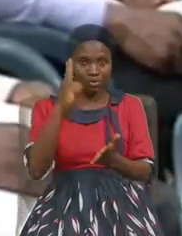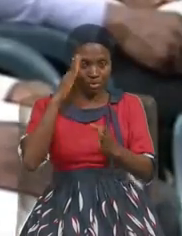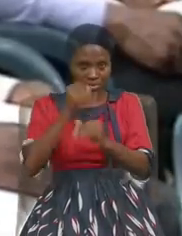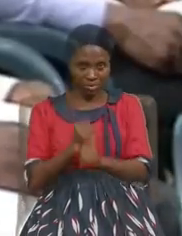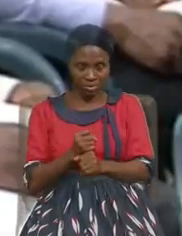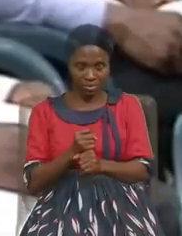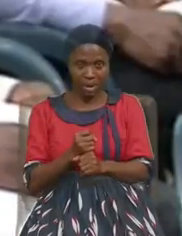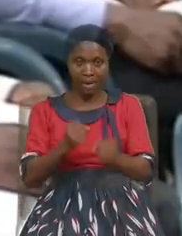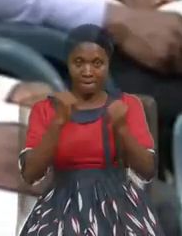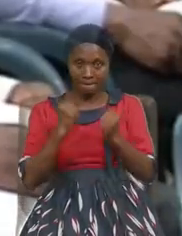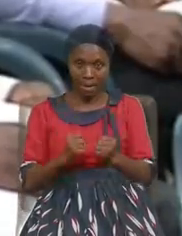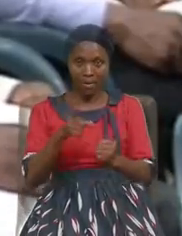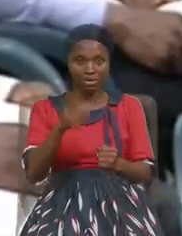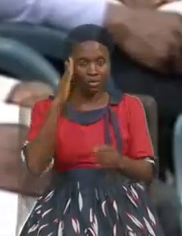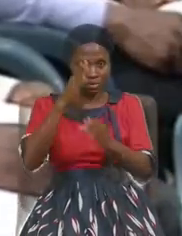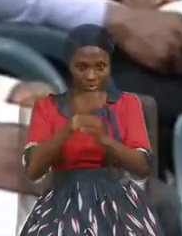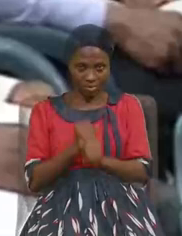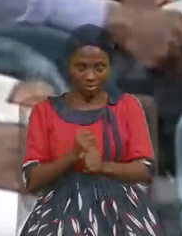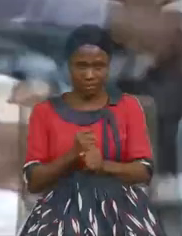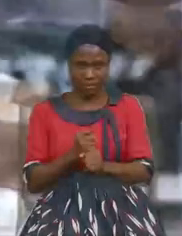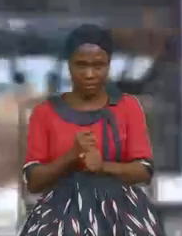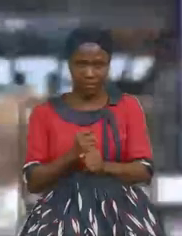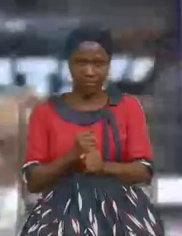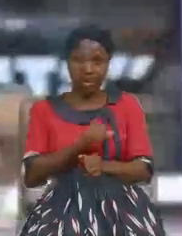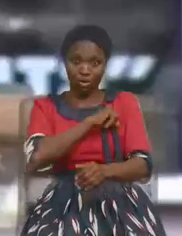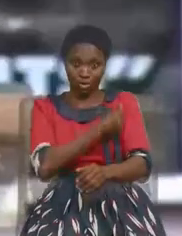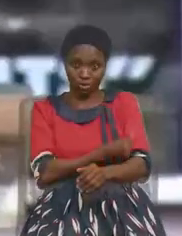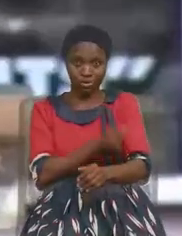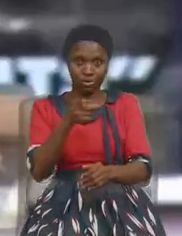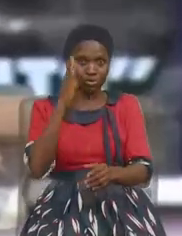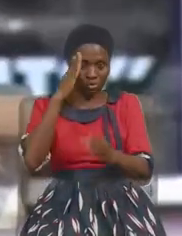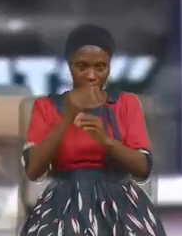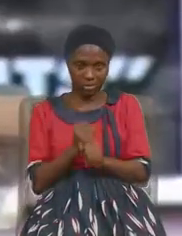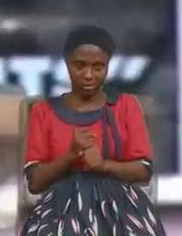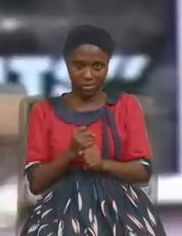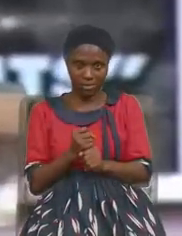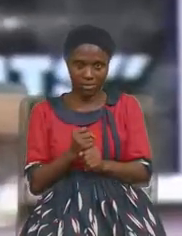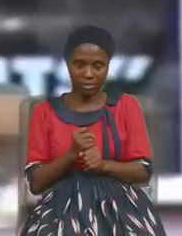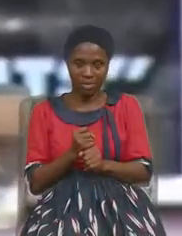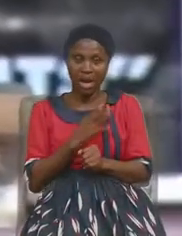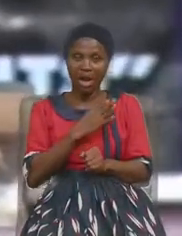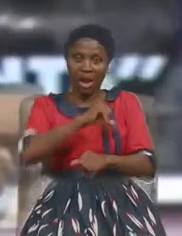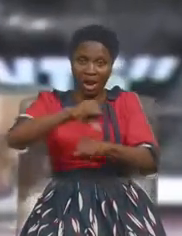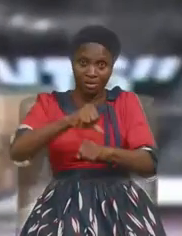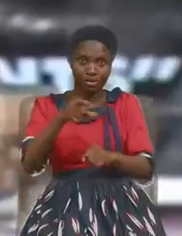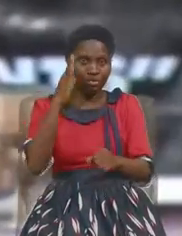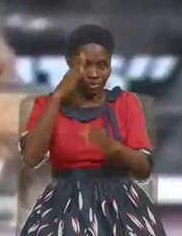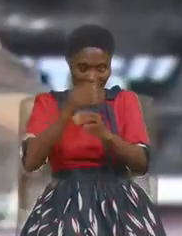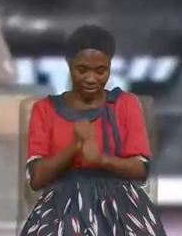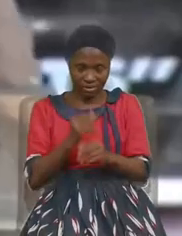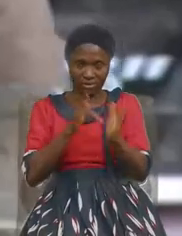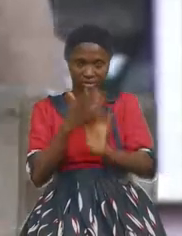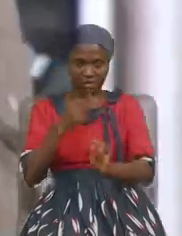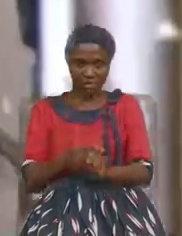puissance, tu seras un participant. L'autorité, tu seras un participant. L'onction, tu seras un participant. Parce qu'il